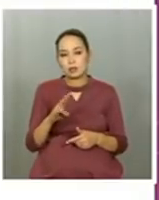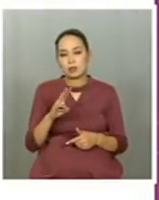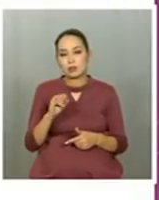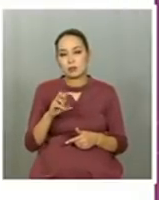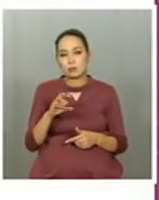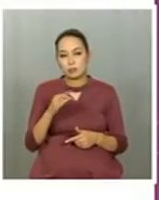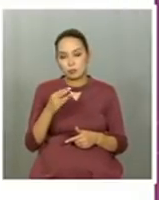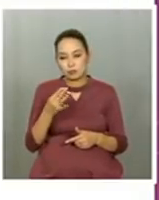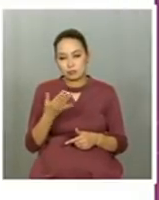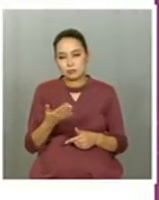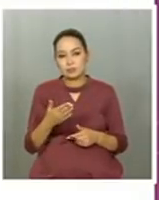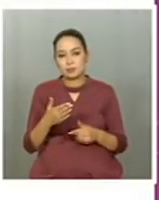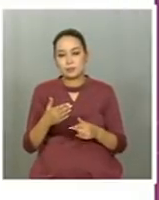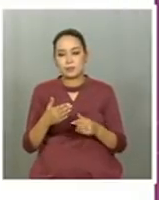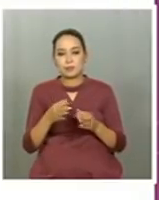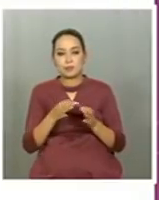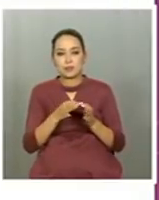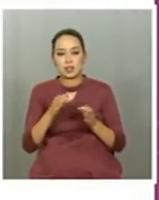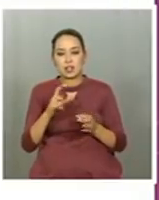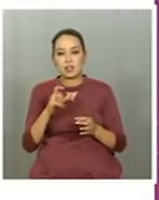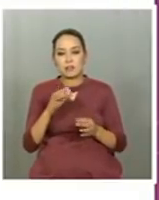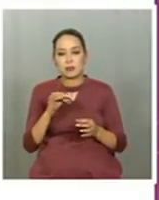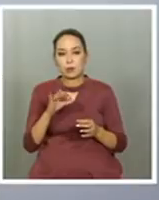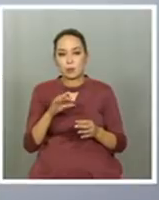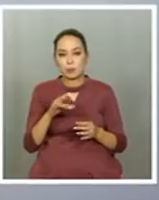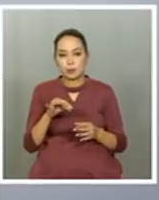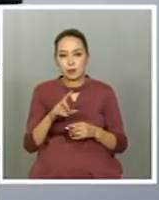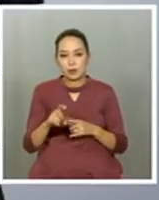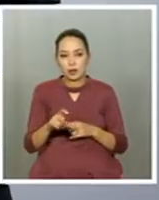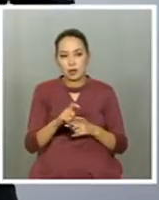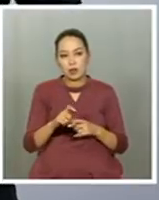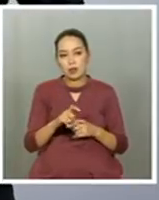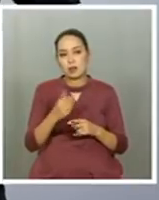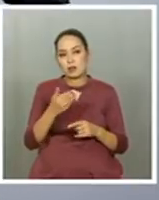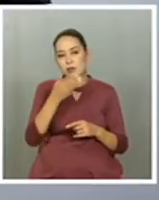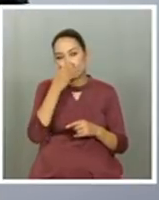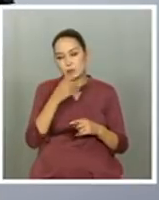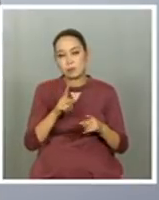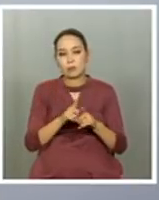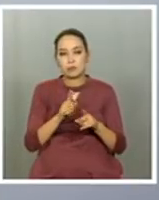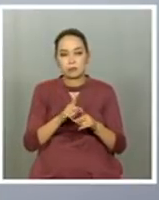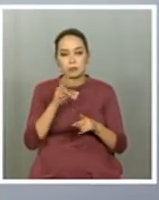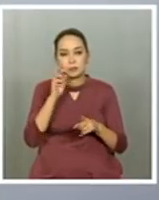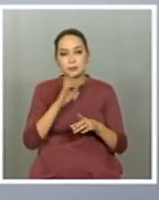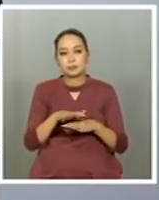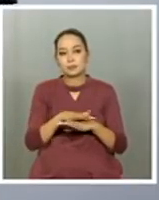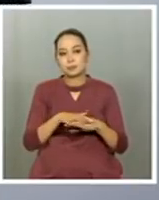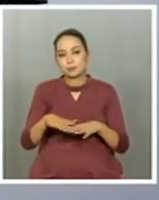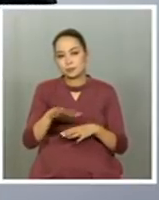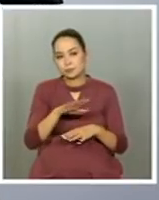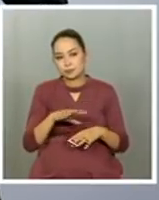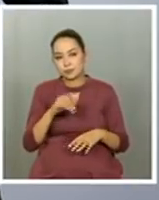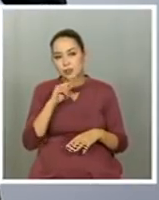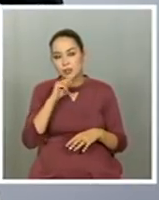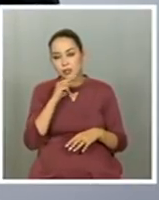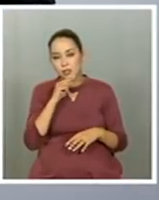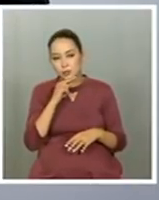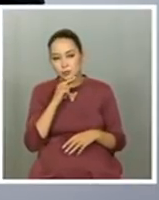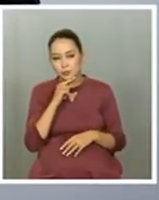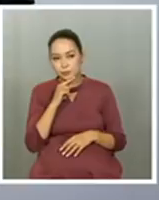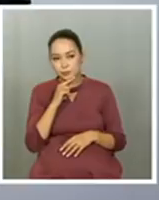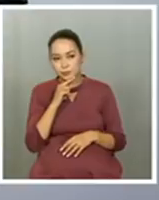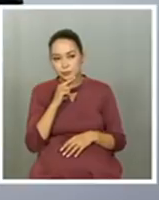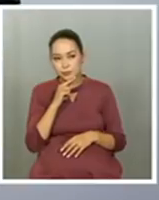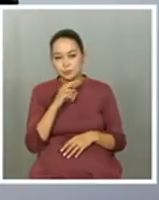Демократиялық Республикасы, Эфиопия, Йемен, Ауғанстан, Сирия сынды мемлекеттерде экономикалық, яғни